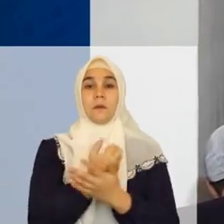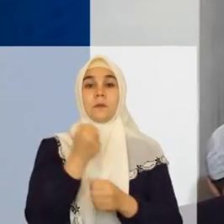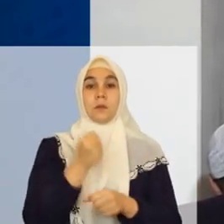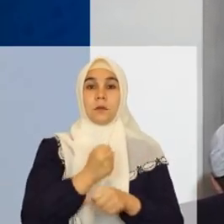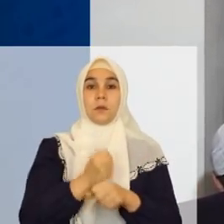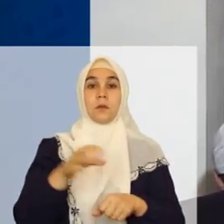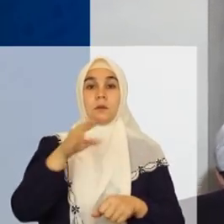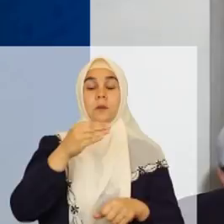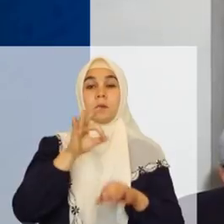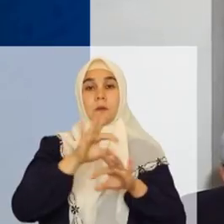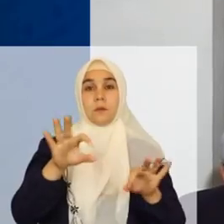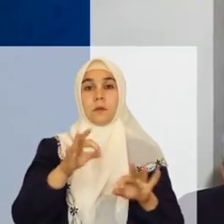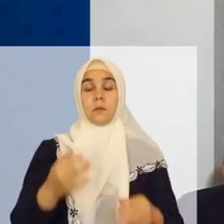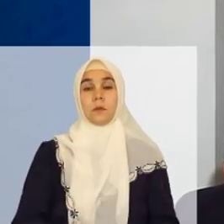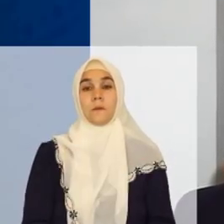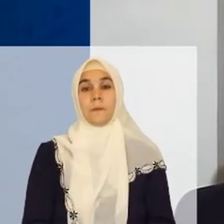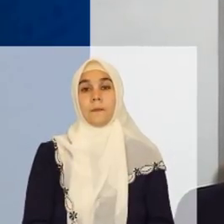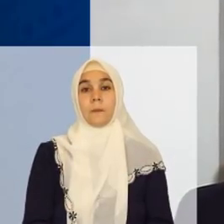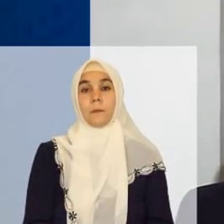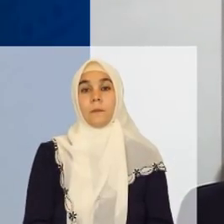oshirish ma'nolarini gaplashyapmiz.